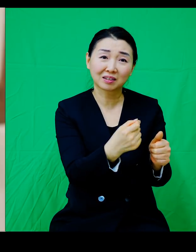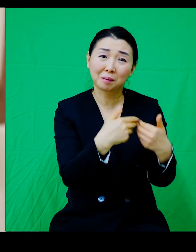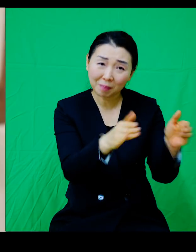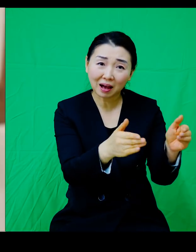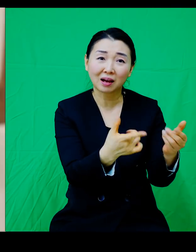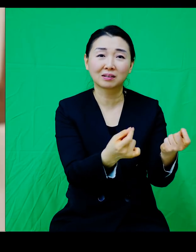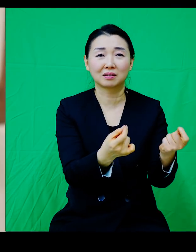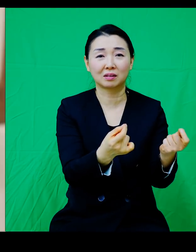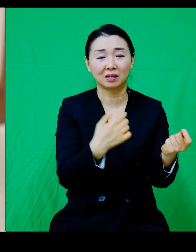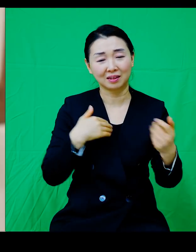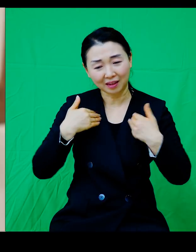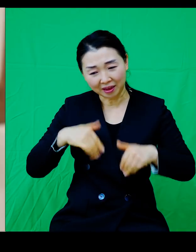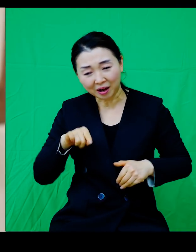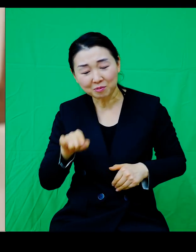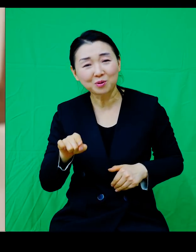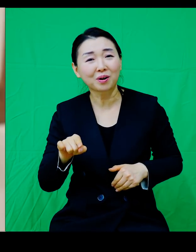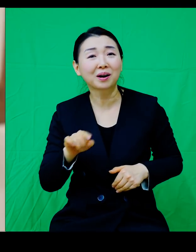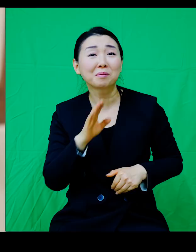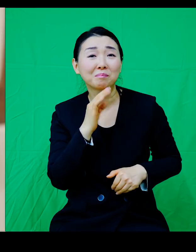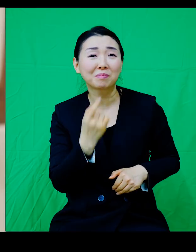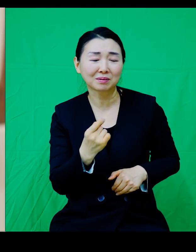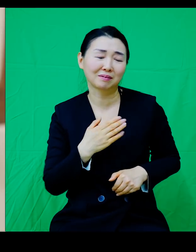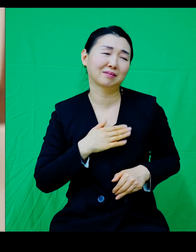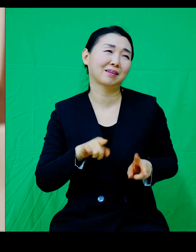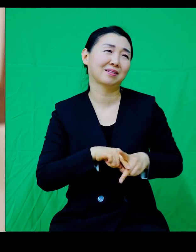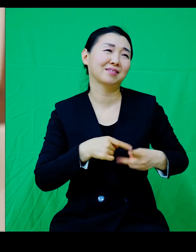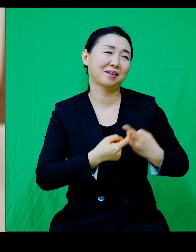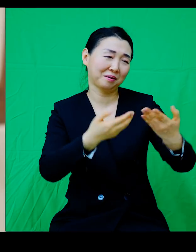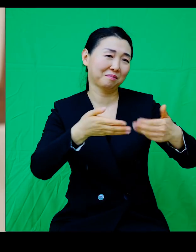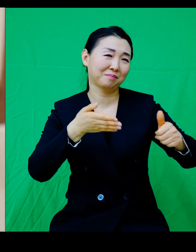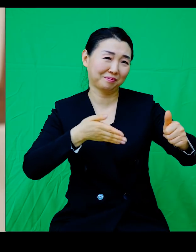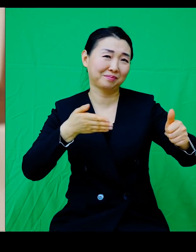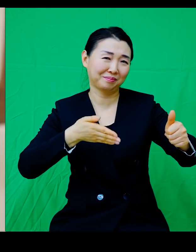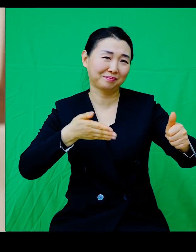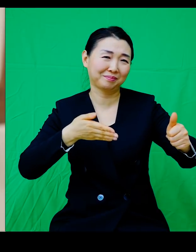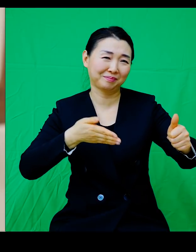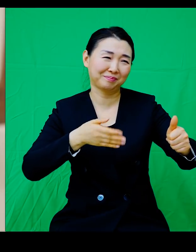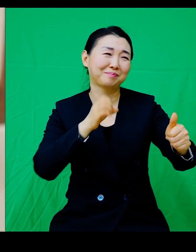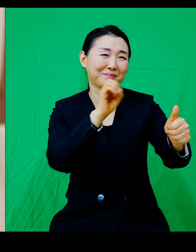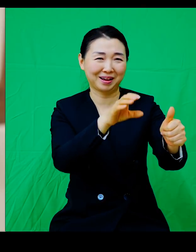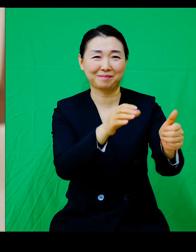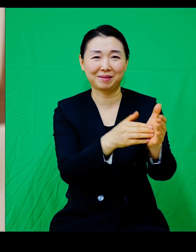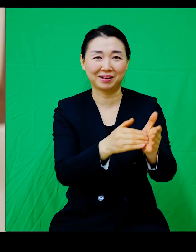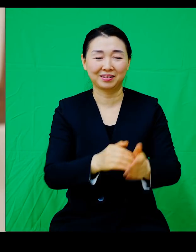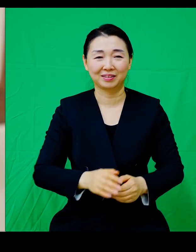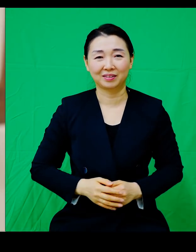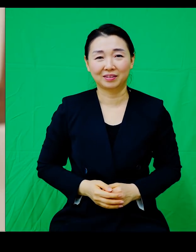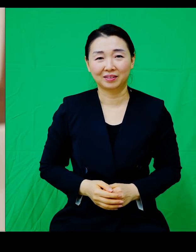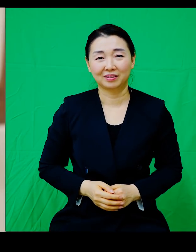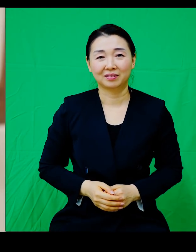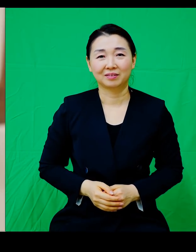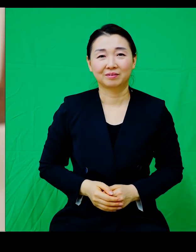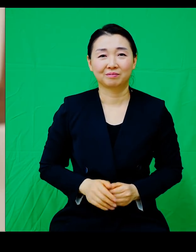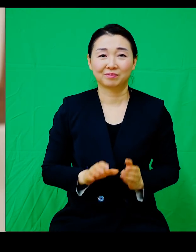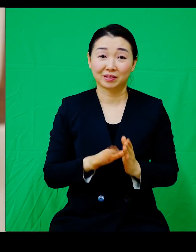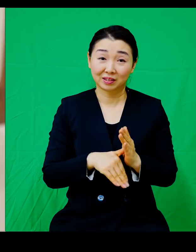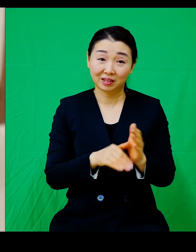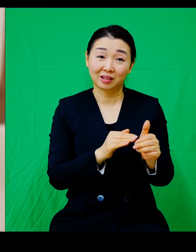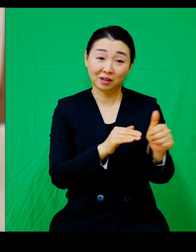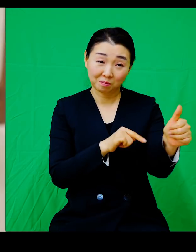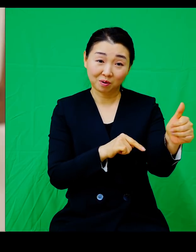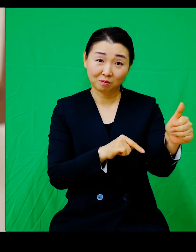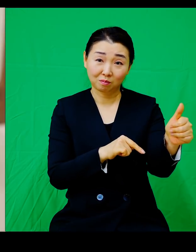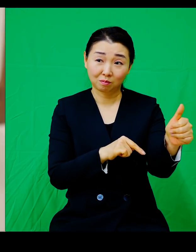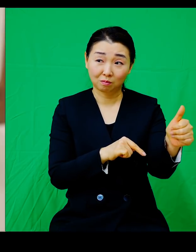봐. 나의 약함은 이런 거야. 나를 좀 이해해줘. 라고서 남편한테 얘기를 하게 되니까 그제서야 이제